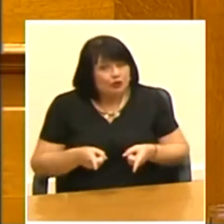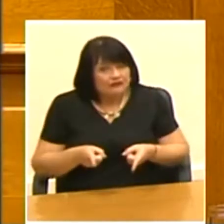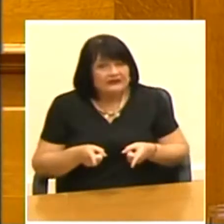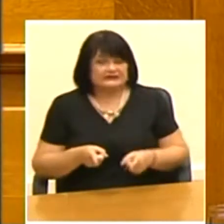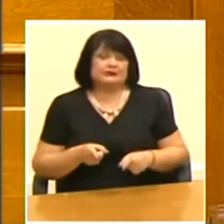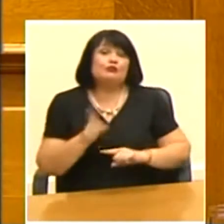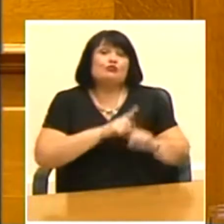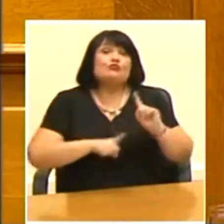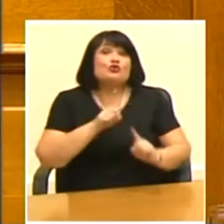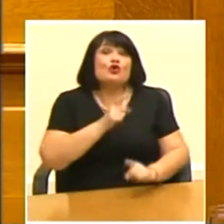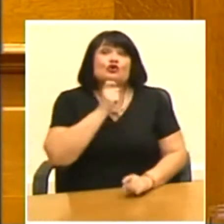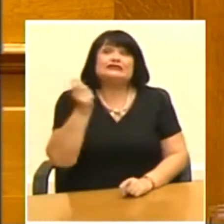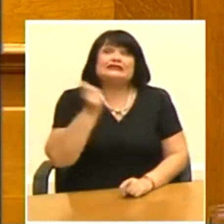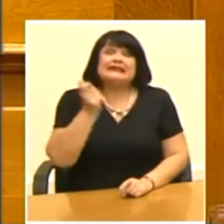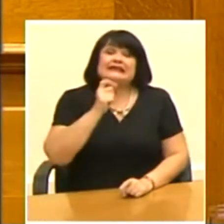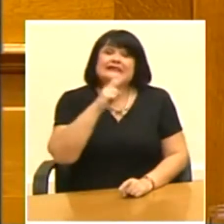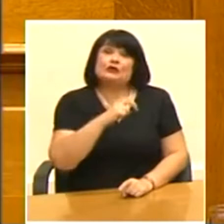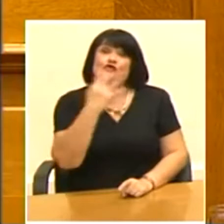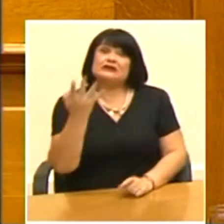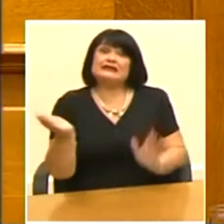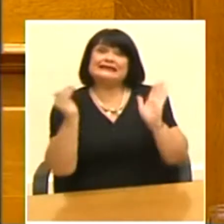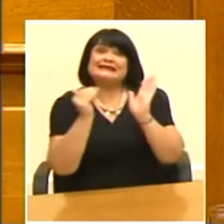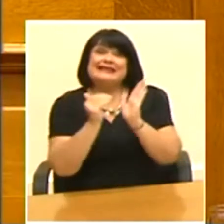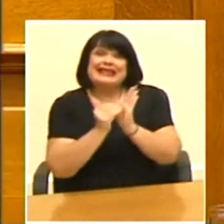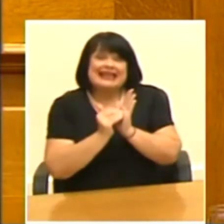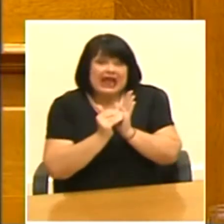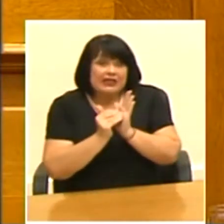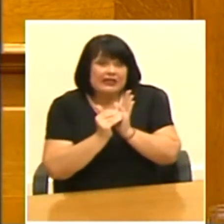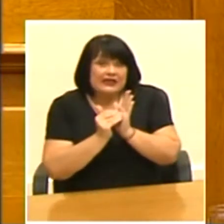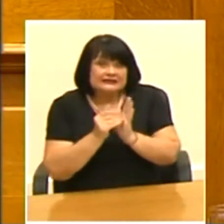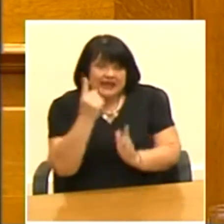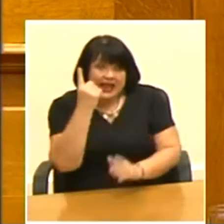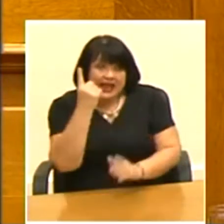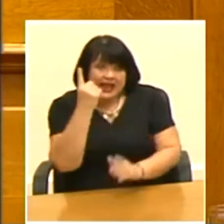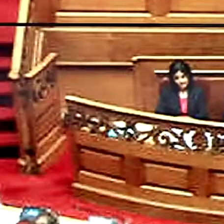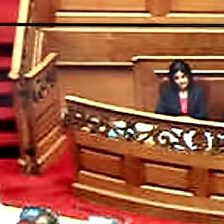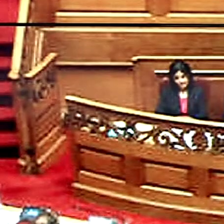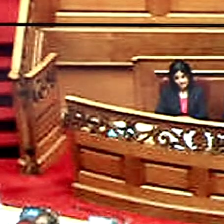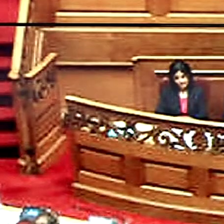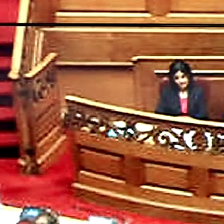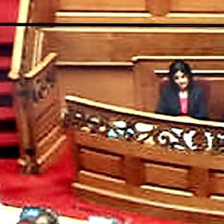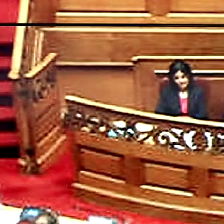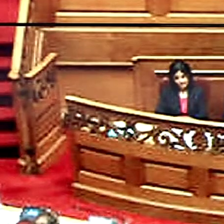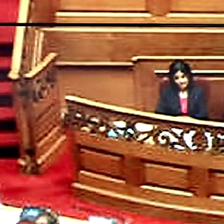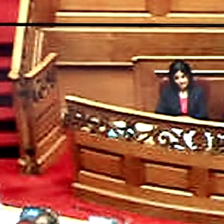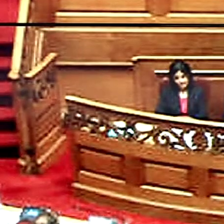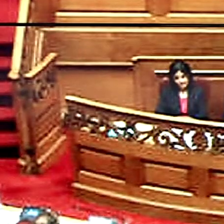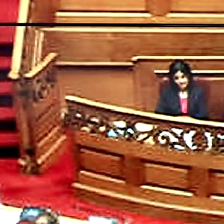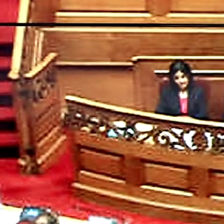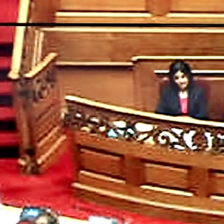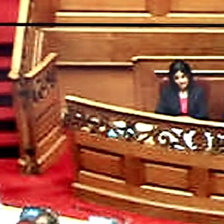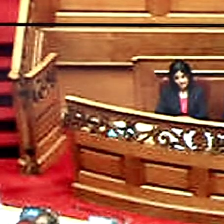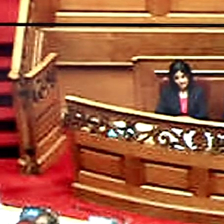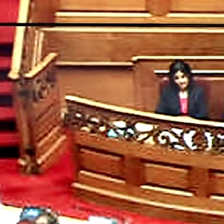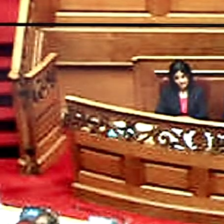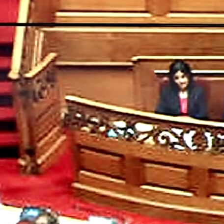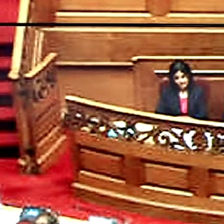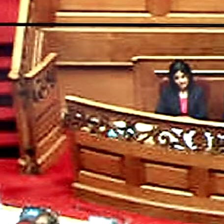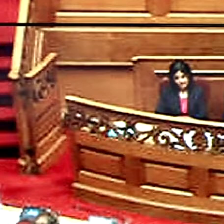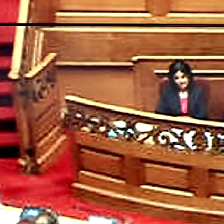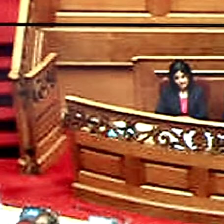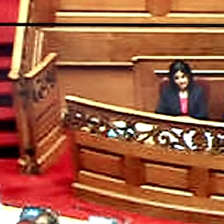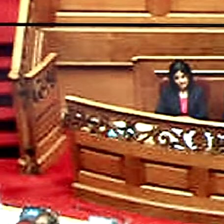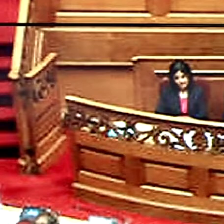σύνταξη 24.000 ευρώ επί των ημερών μας. Ένα όνομα να πει. Αυτά είπε ο Αλέξης Τσίπρας στη